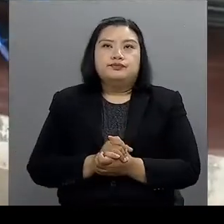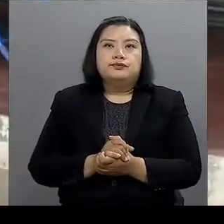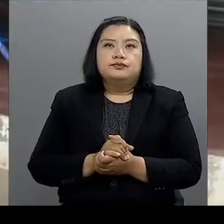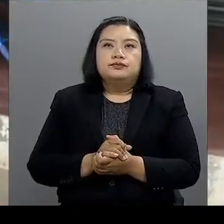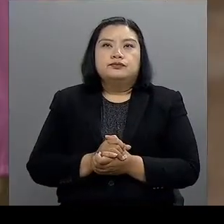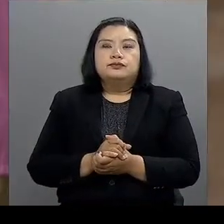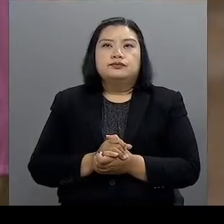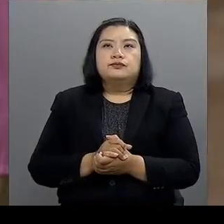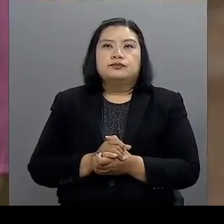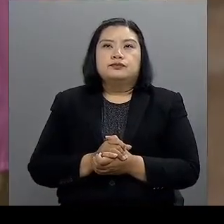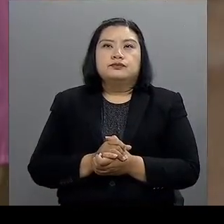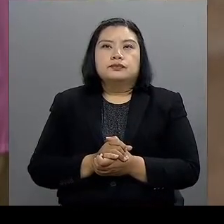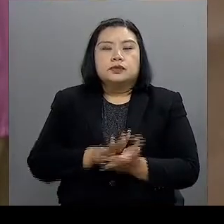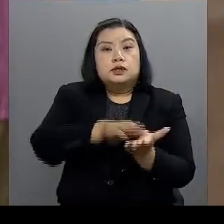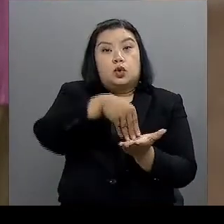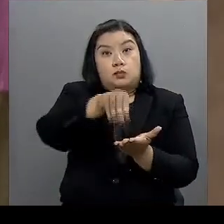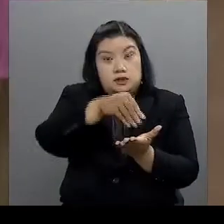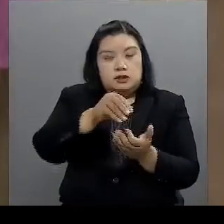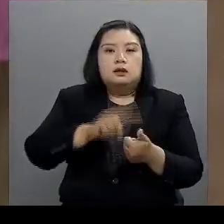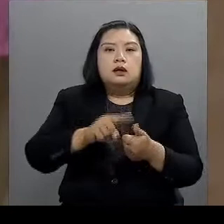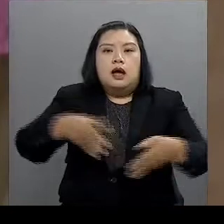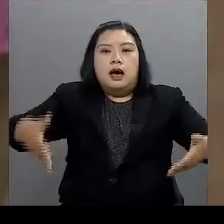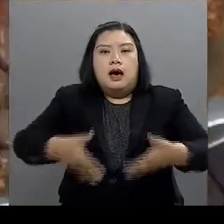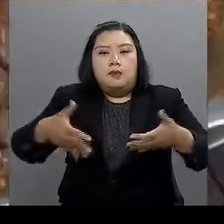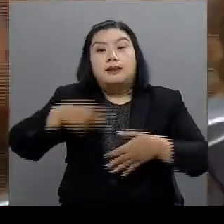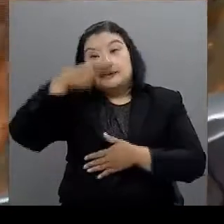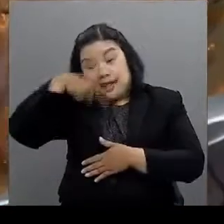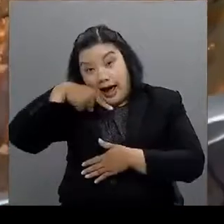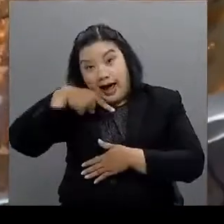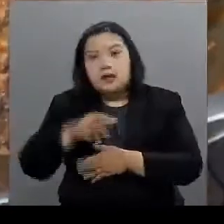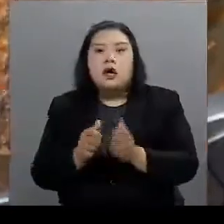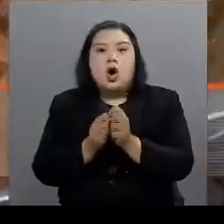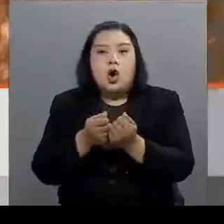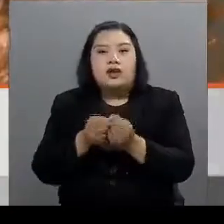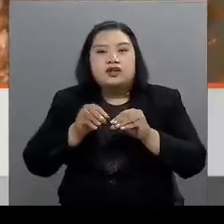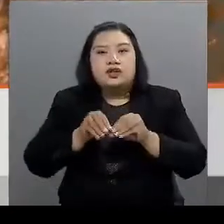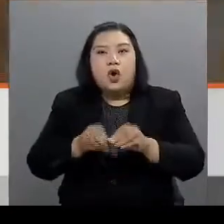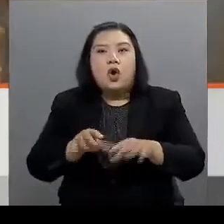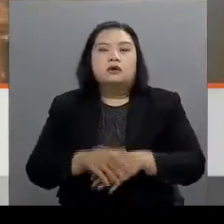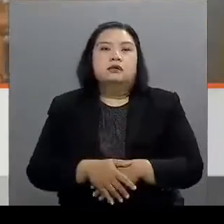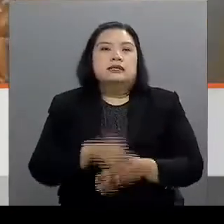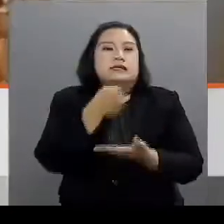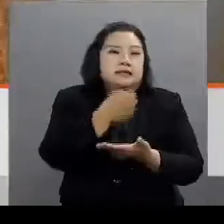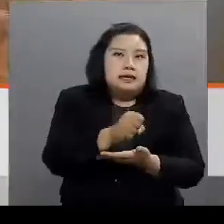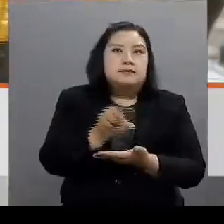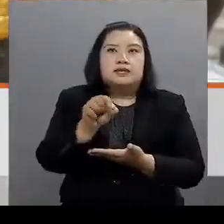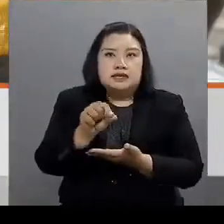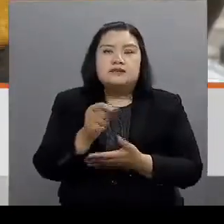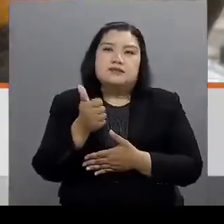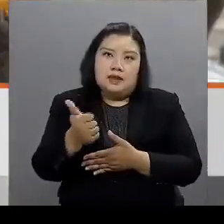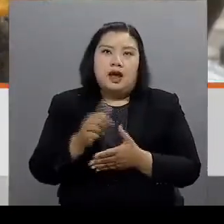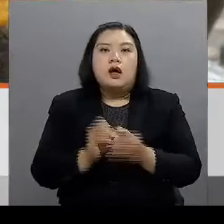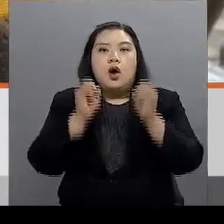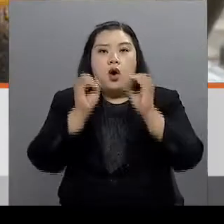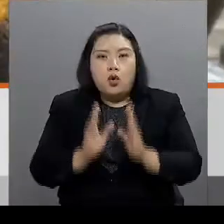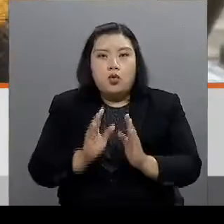ขนมจีนน้ำเงี้ยวผัดไทยและหอยทอดก็เป็นส่วนหนึ่งของรายการอาหารราคาถูกชุดละ10ถึง20บาทของครัวแม่อุ้ยร่วมใจต้